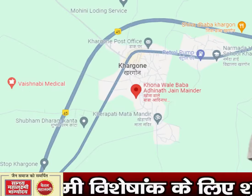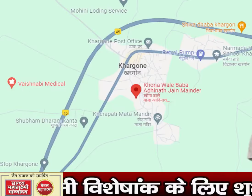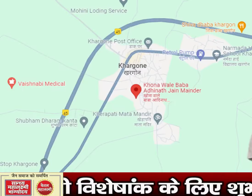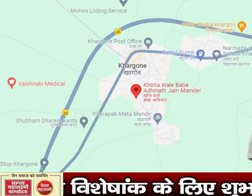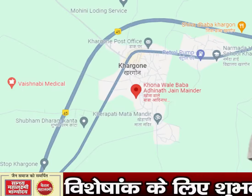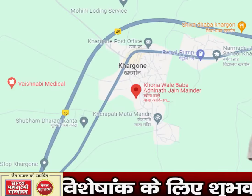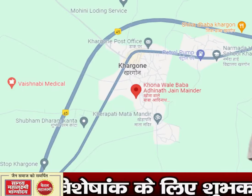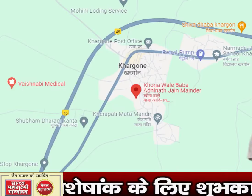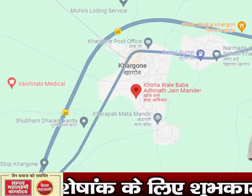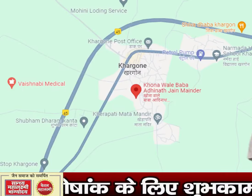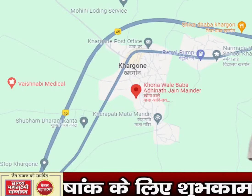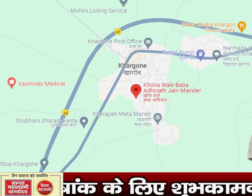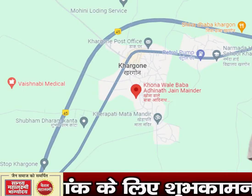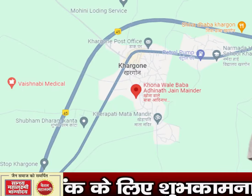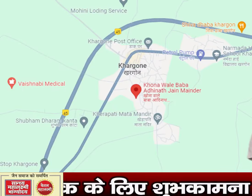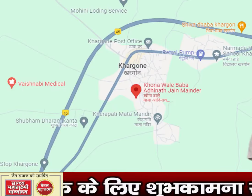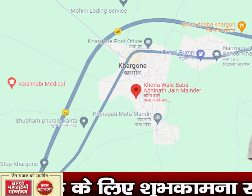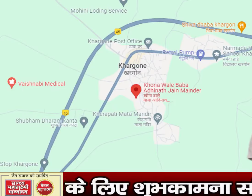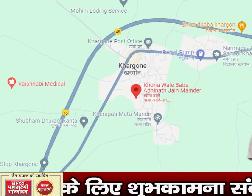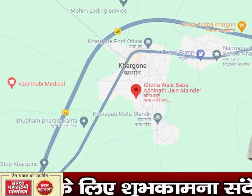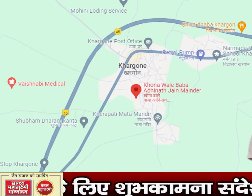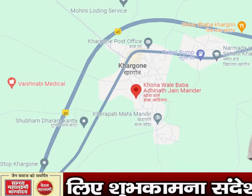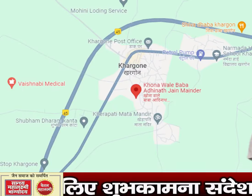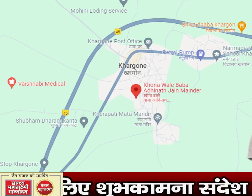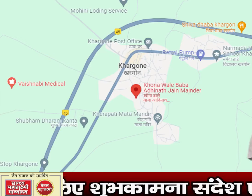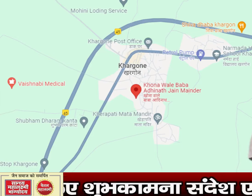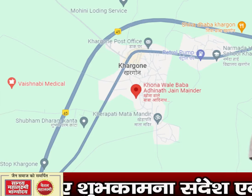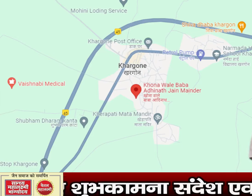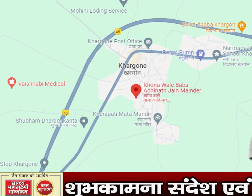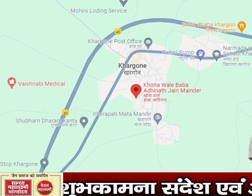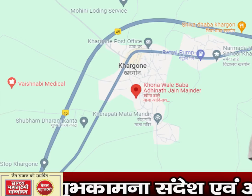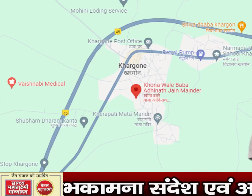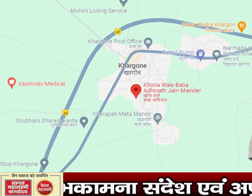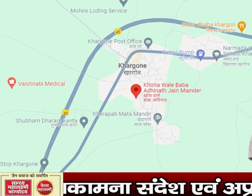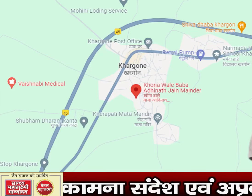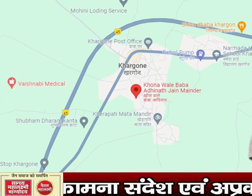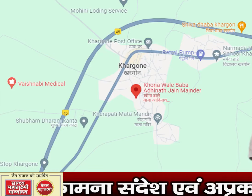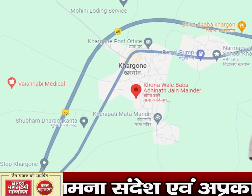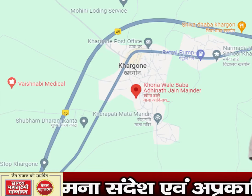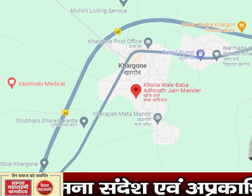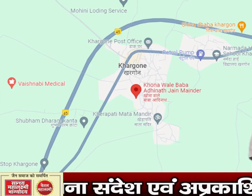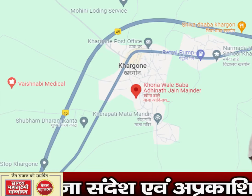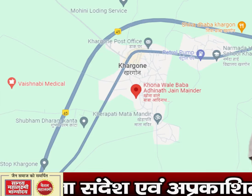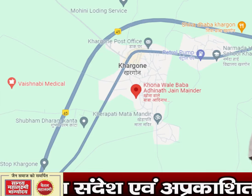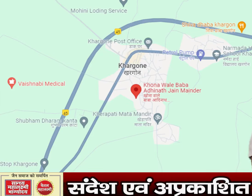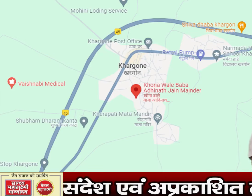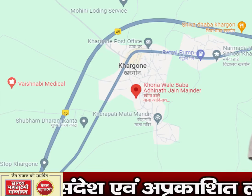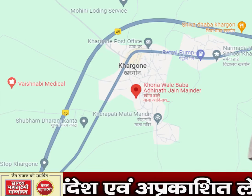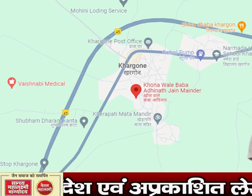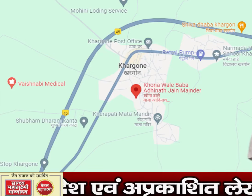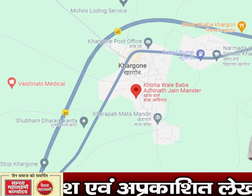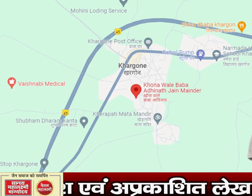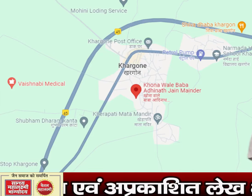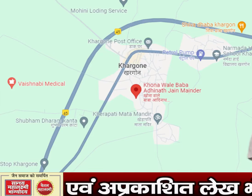मध्य प्रदेश से जैनों के दिल से जयपुर से जबलपुर के राष्ट्रीय राजमार्ग 12